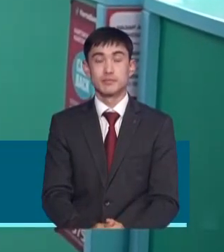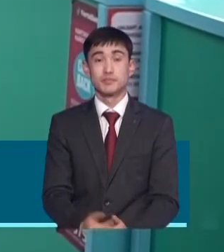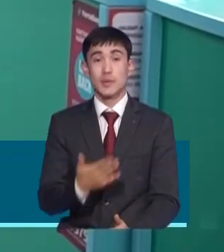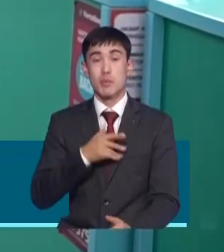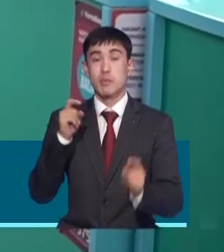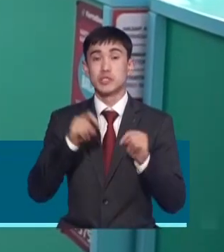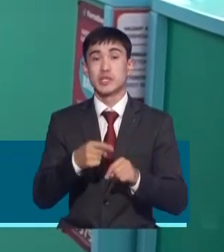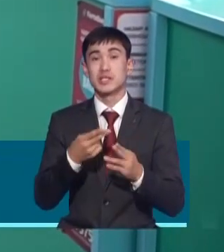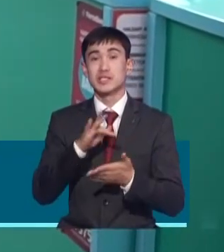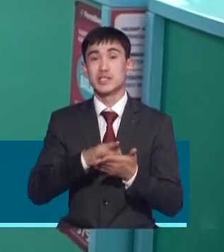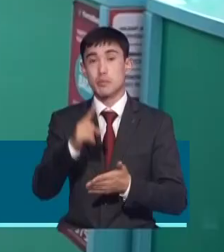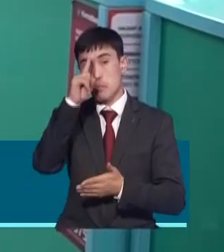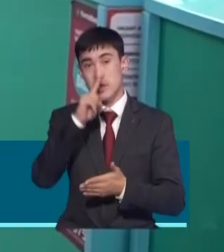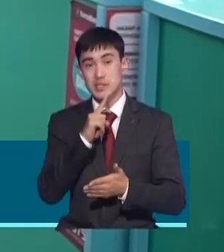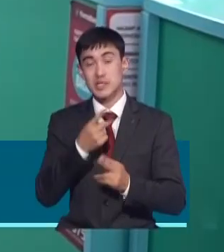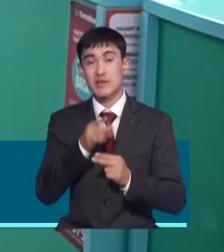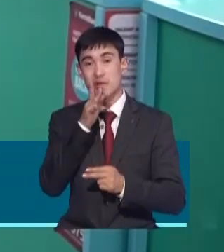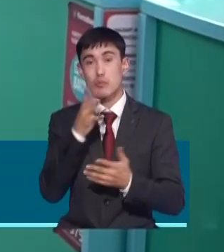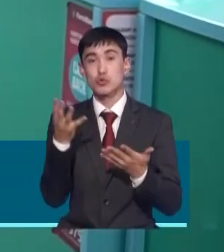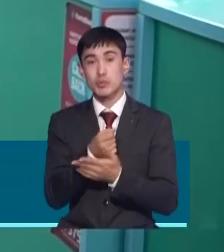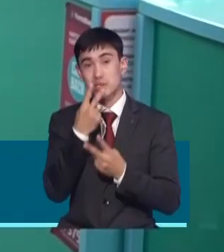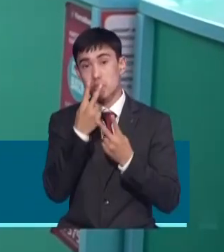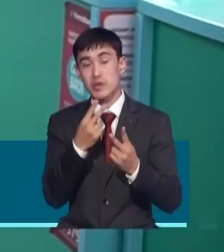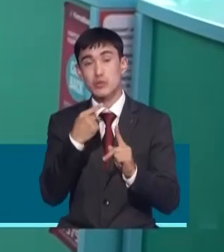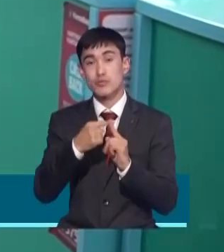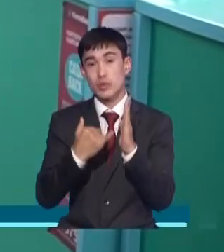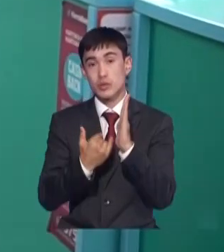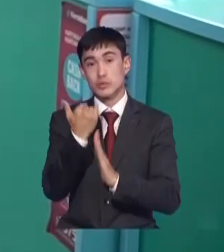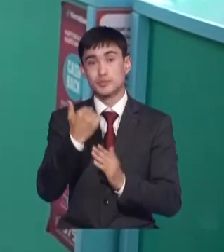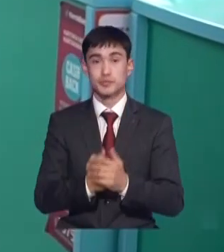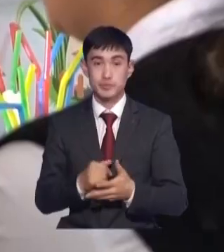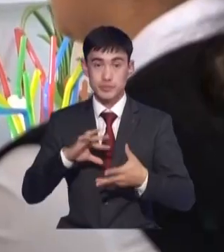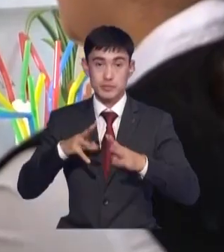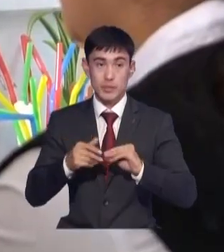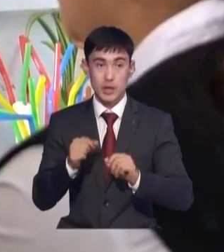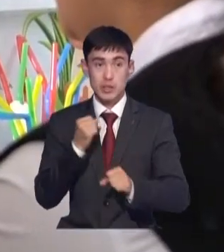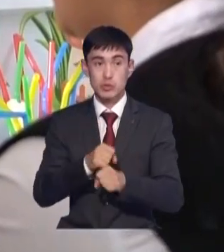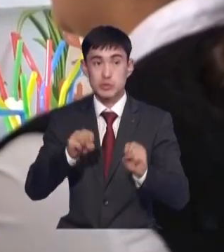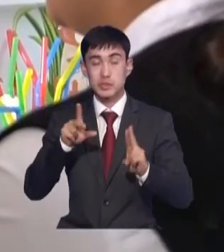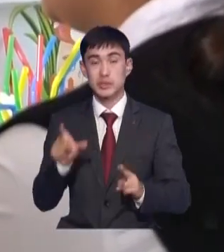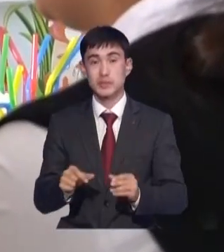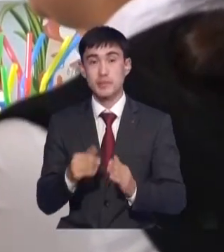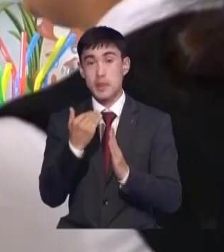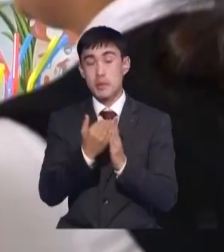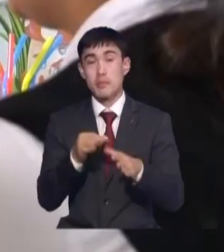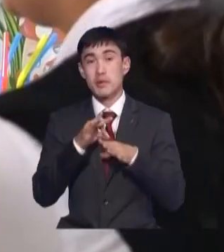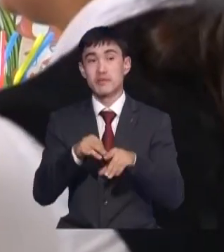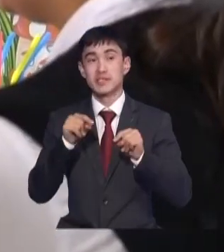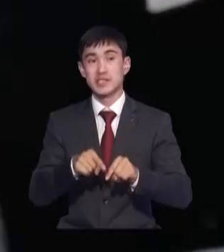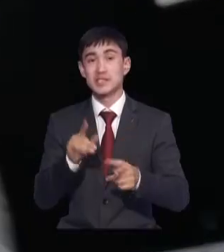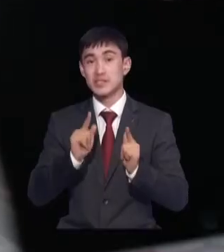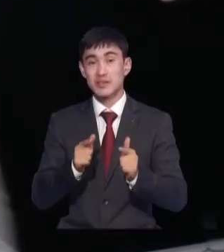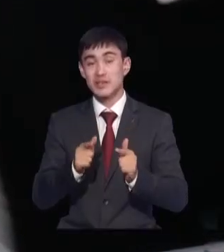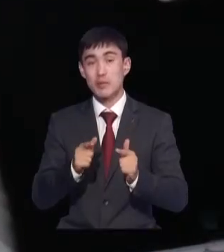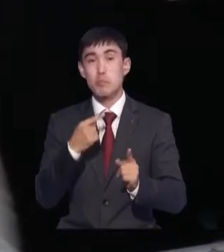Мы посещаем этот центр уже месяц, и за это время успели заметить значительные положительные результаты от работы специалистов. Программы, проводимые здесь,